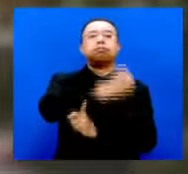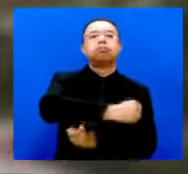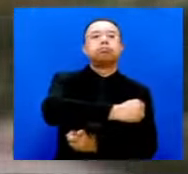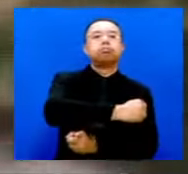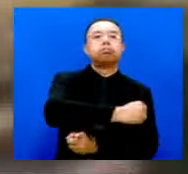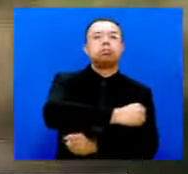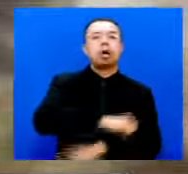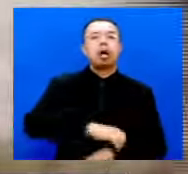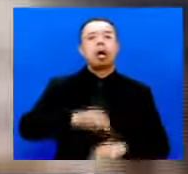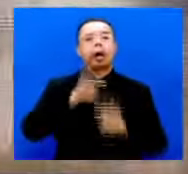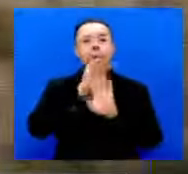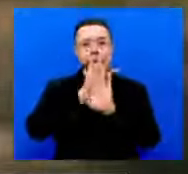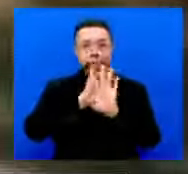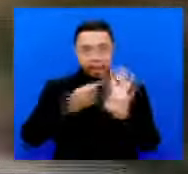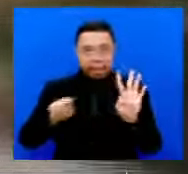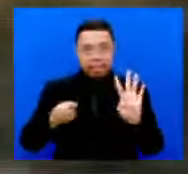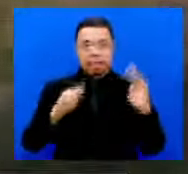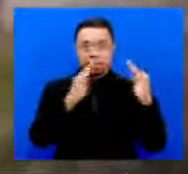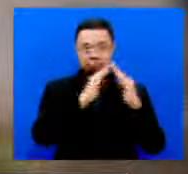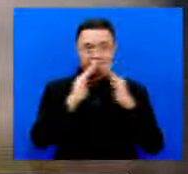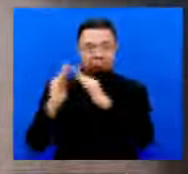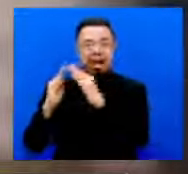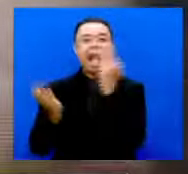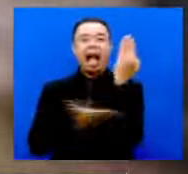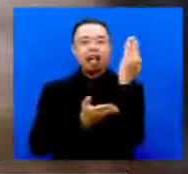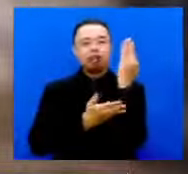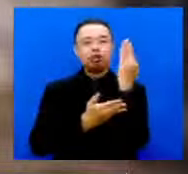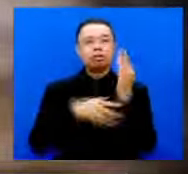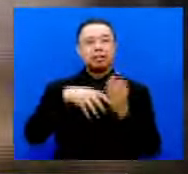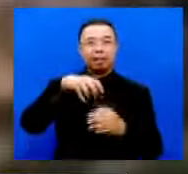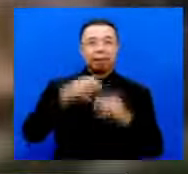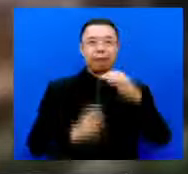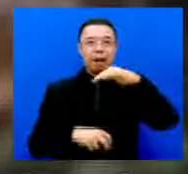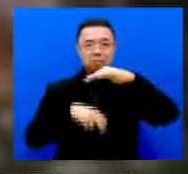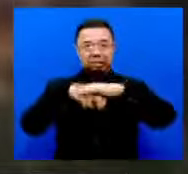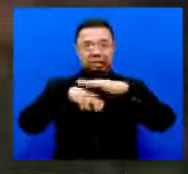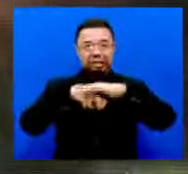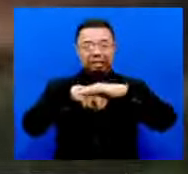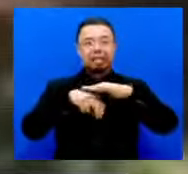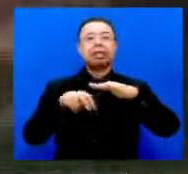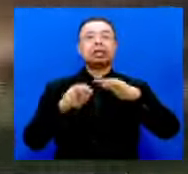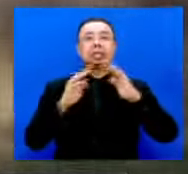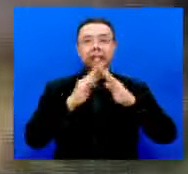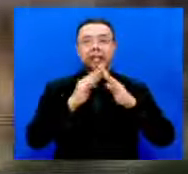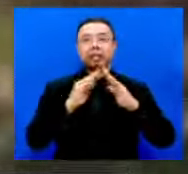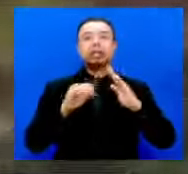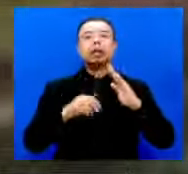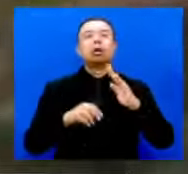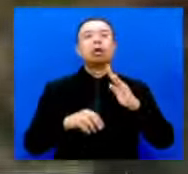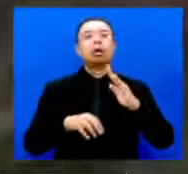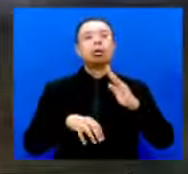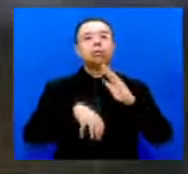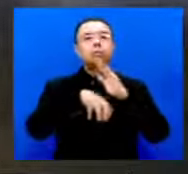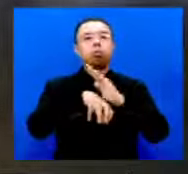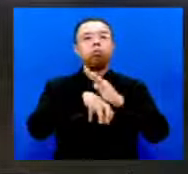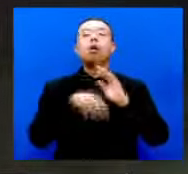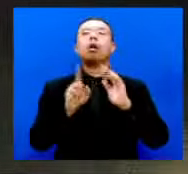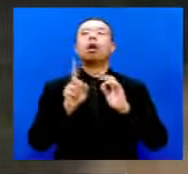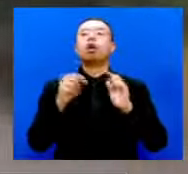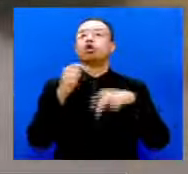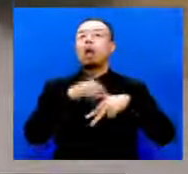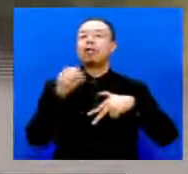Kebakaran 4 unit rumah panggung di Kecamatan Desa Bontok Tanganya, Kecamatan Bontok Tiro, Bulukumba, Sulawesi Selatan,